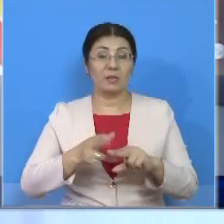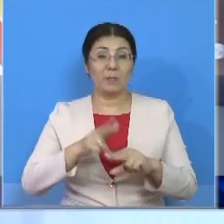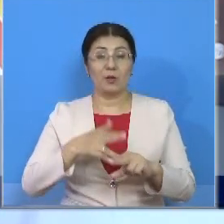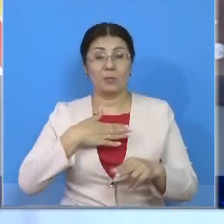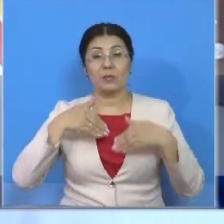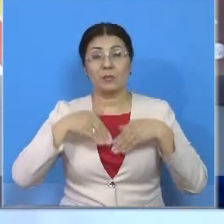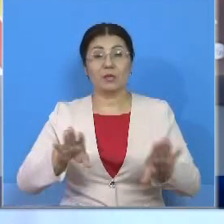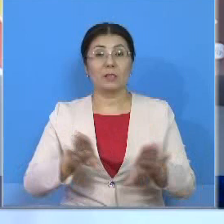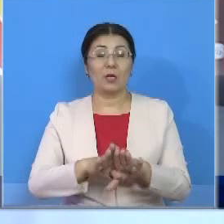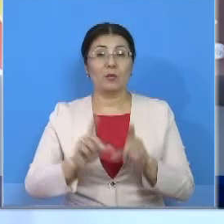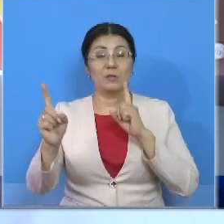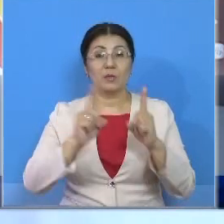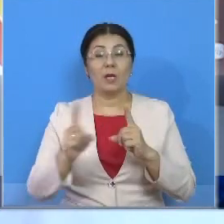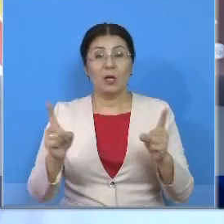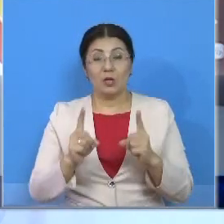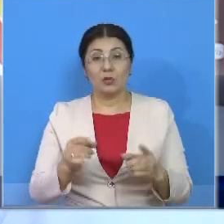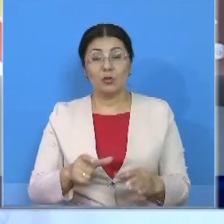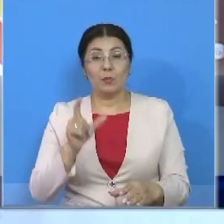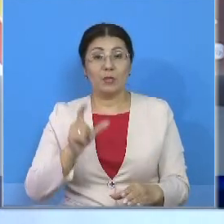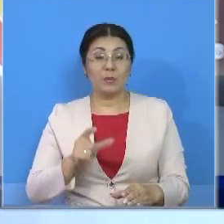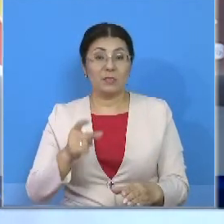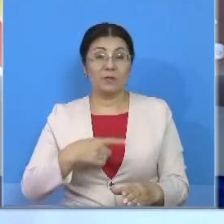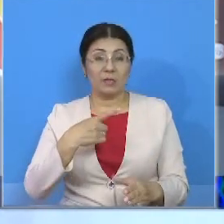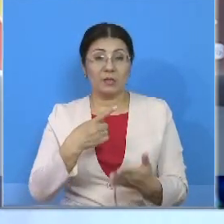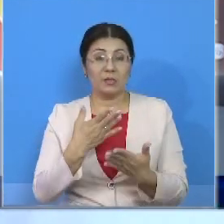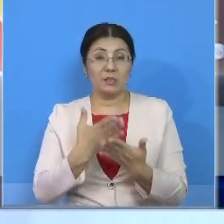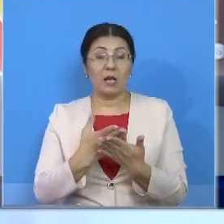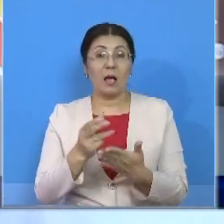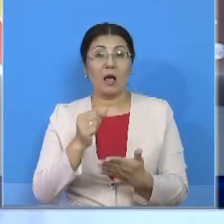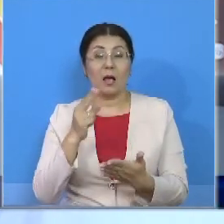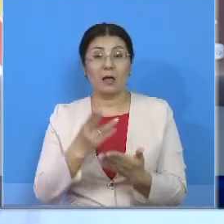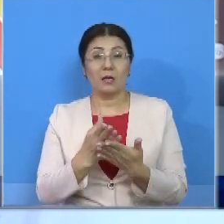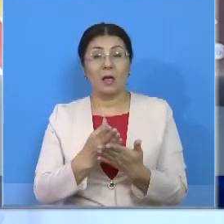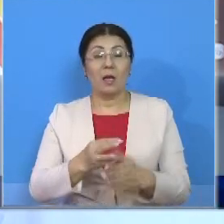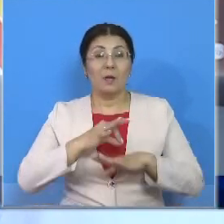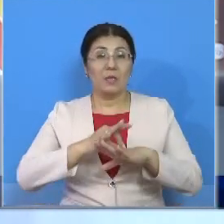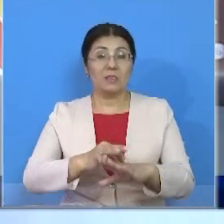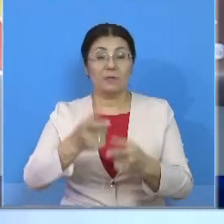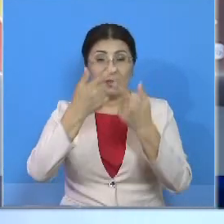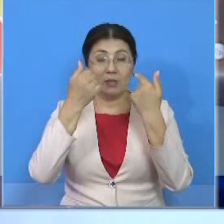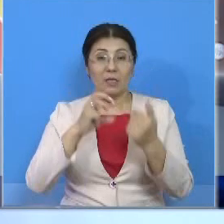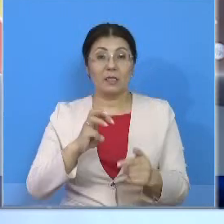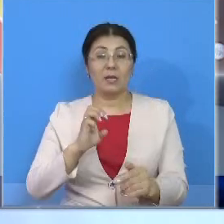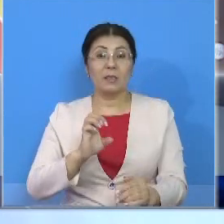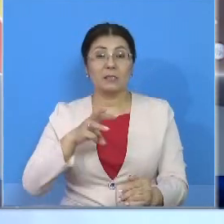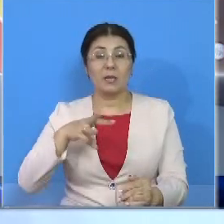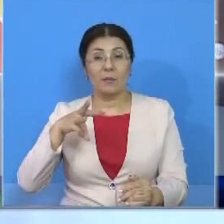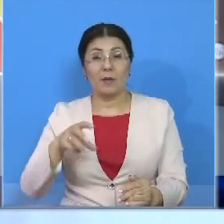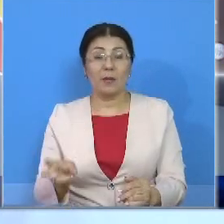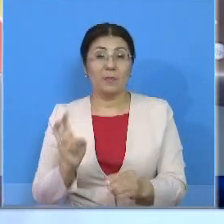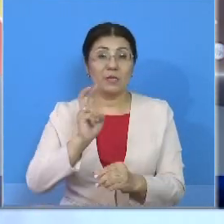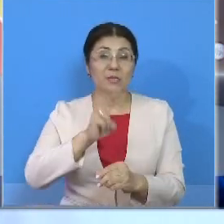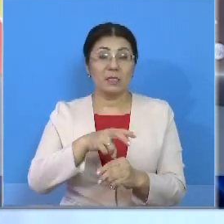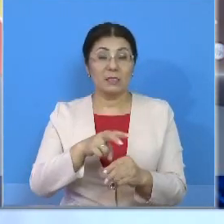решили провести такой семинар, чтобы священнослужители делились мнениями о том, как доносить информацию. СММ-специалистов также пригласили не